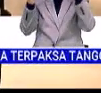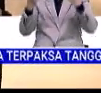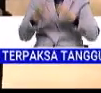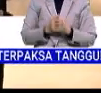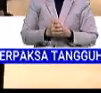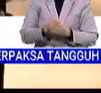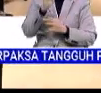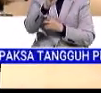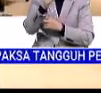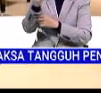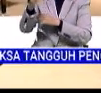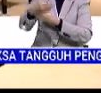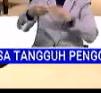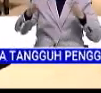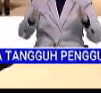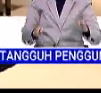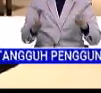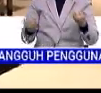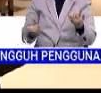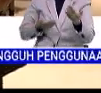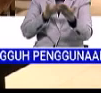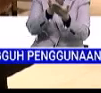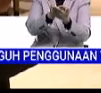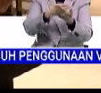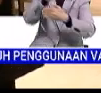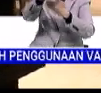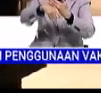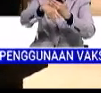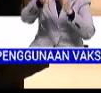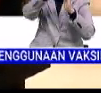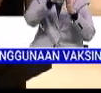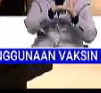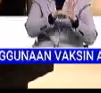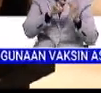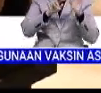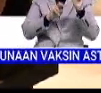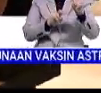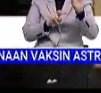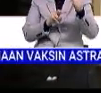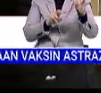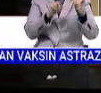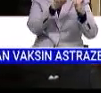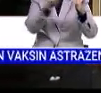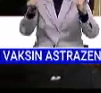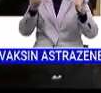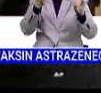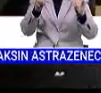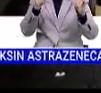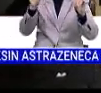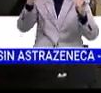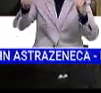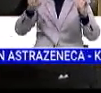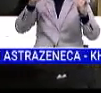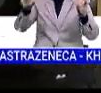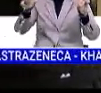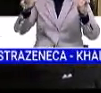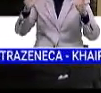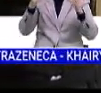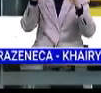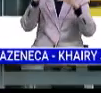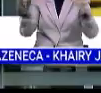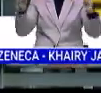40 bilik yang ditawarkan sepanjang pengejuran program berkenaan bermula 27 hingga 29 Mac telah habis